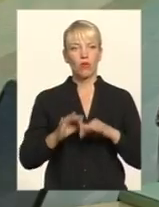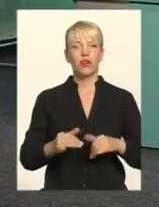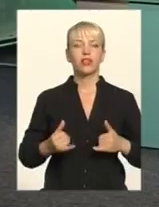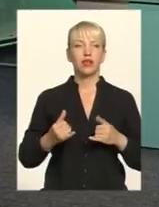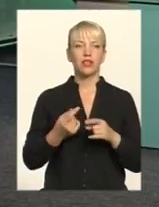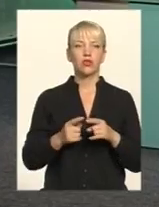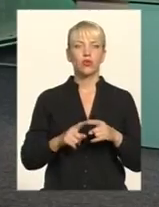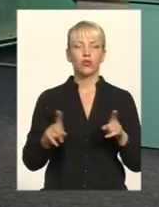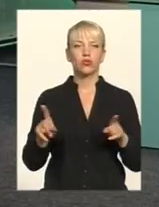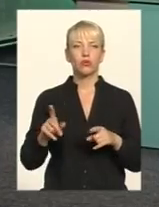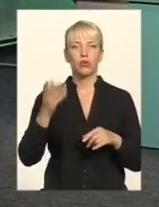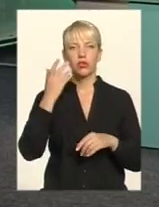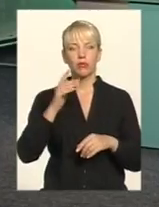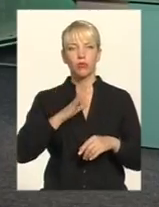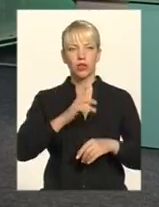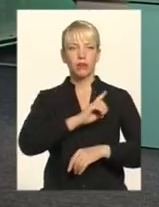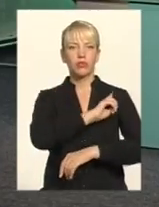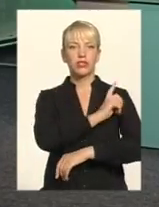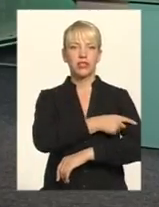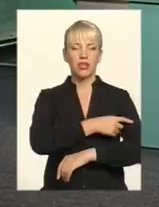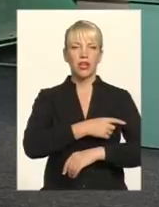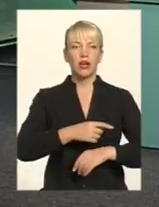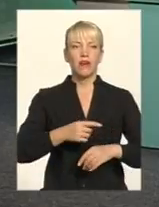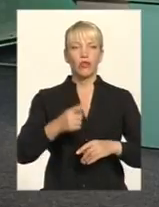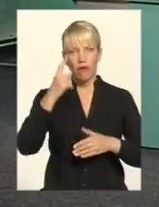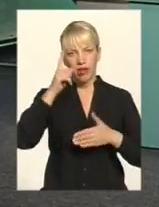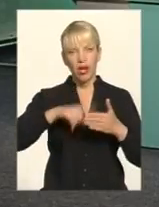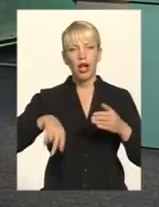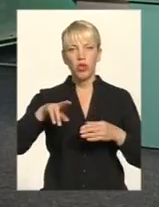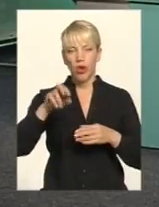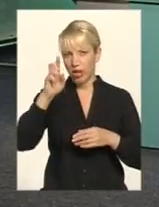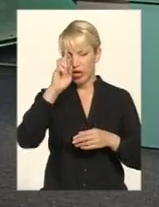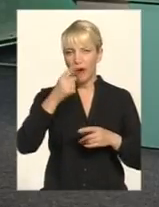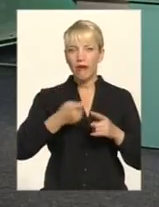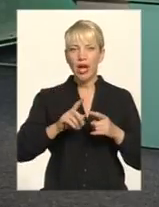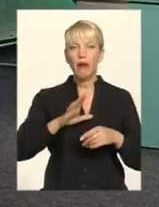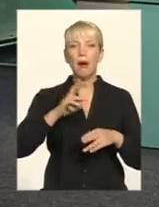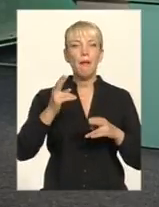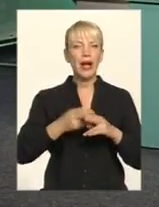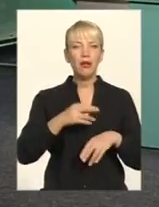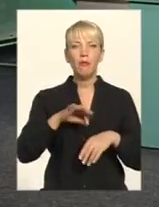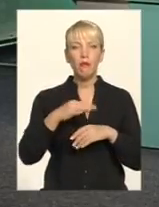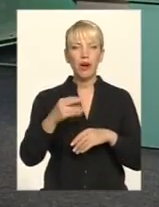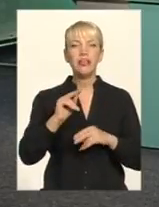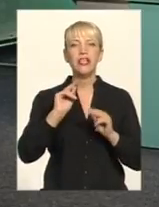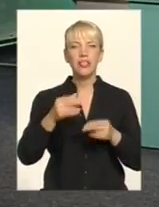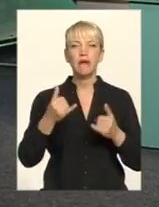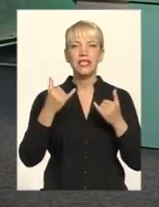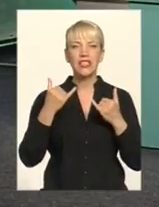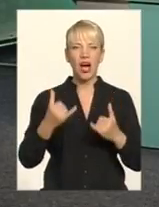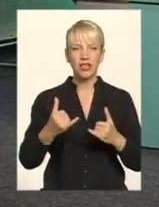коли була дуже подовжена довіра до керівництва держави, і вона була багато безболісніше прийшла, ніж зараз проходить вона в даний